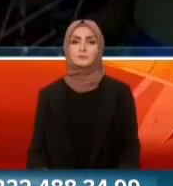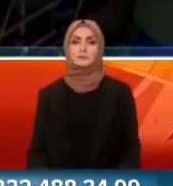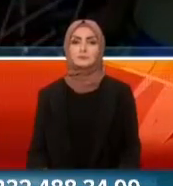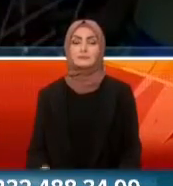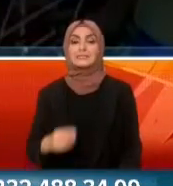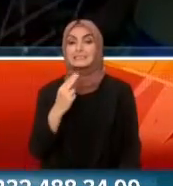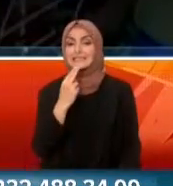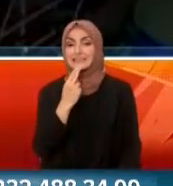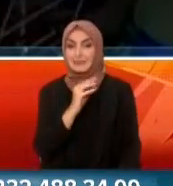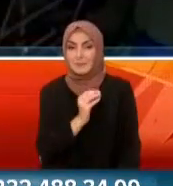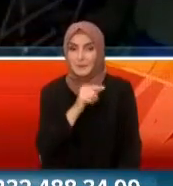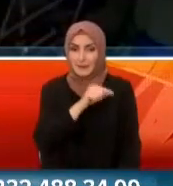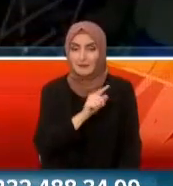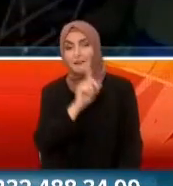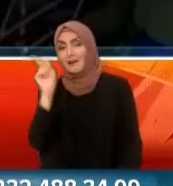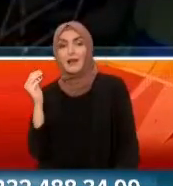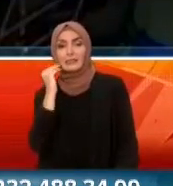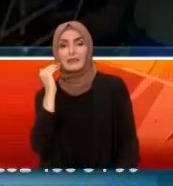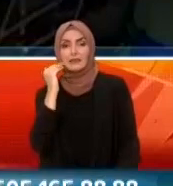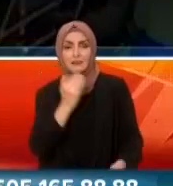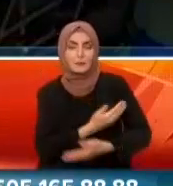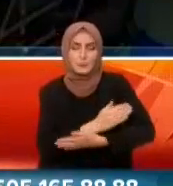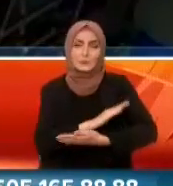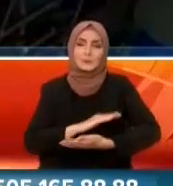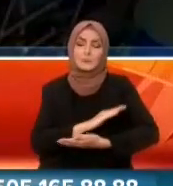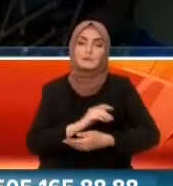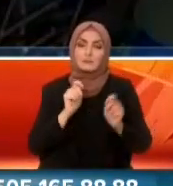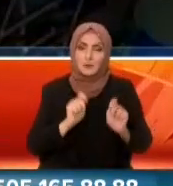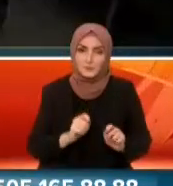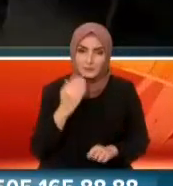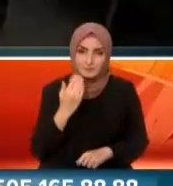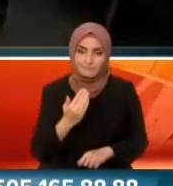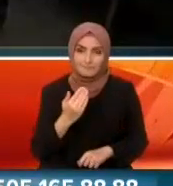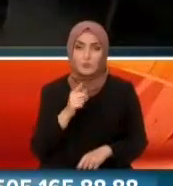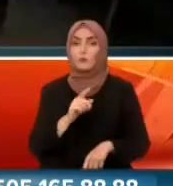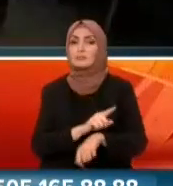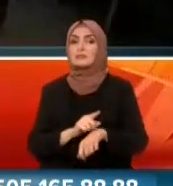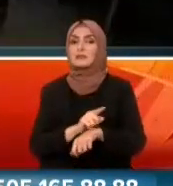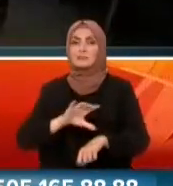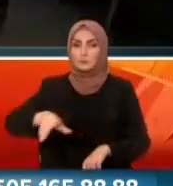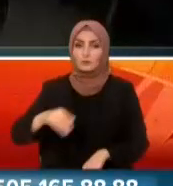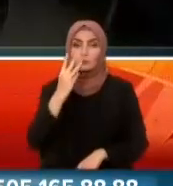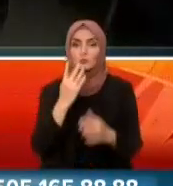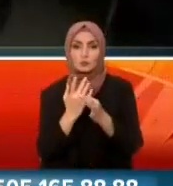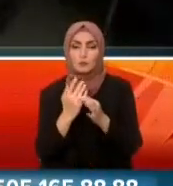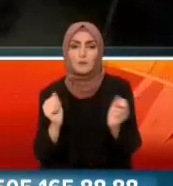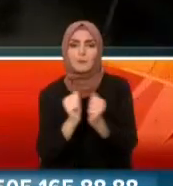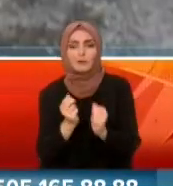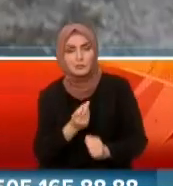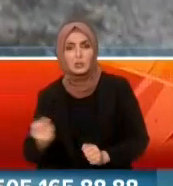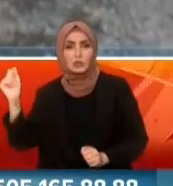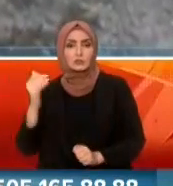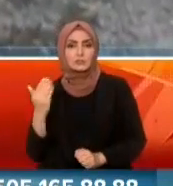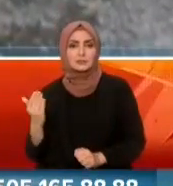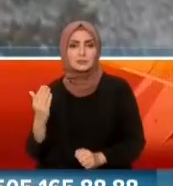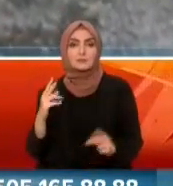Kız bebeği anneannesi kucaklayarak sakinleştirdi. O sırada soyguncular çaldıkları 3 yüzük de kaçtı. Polise yakalanmamak için